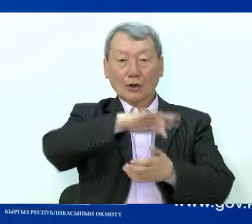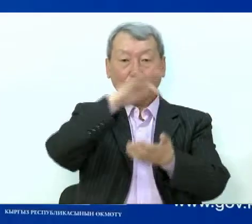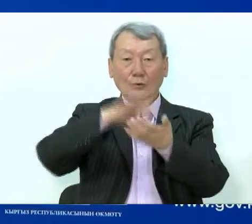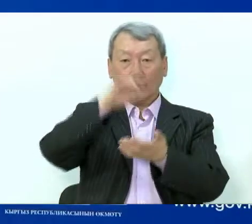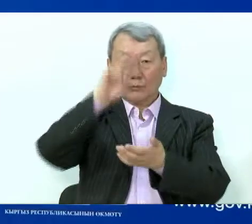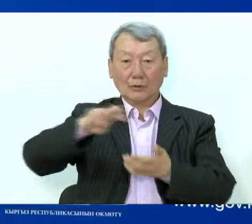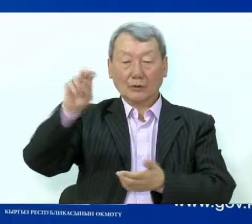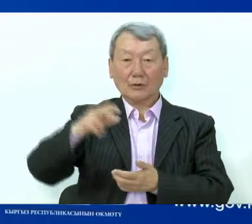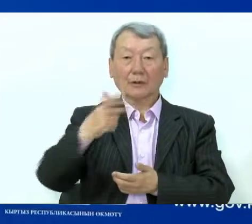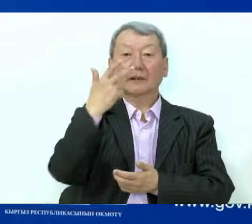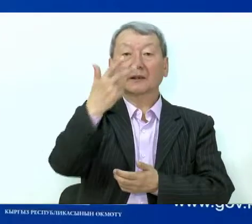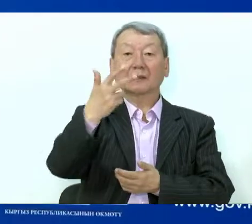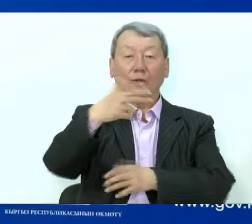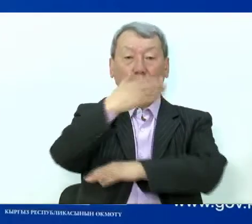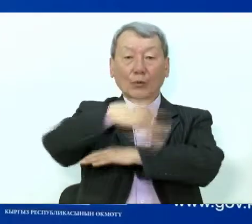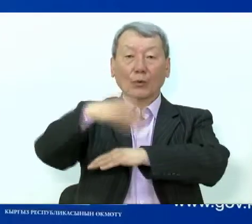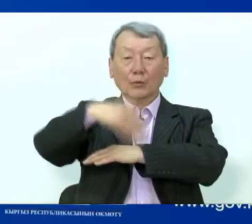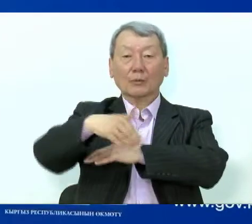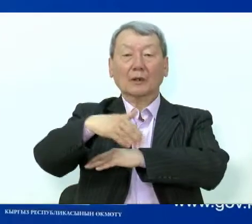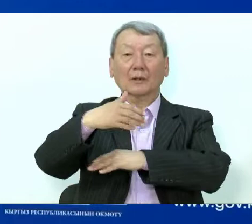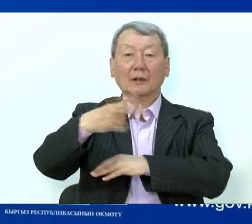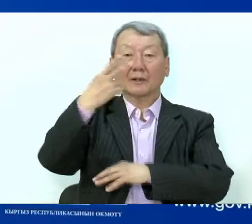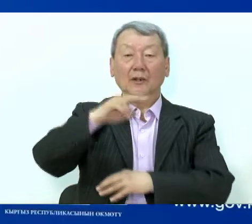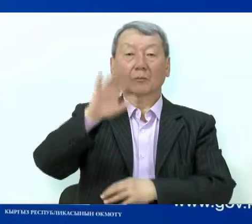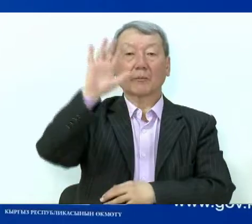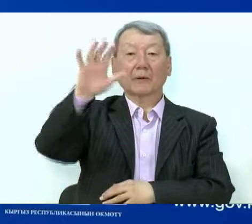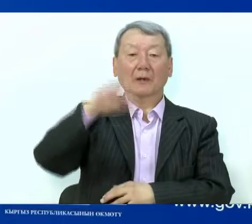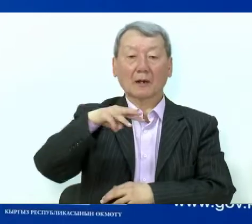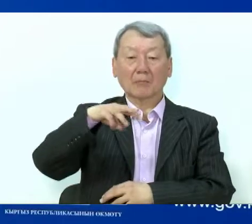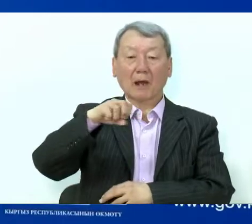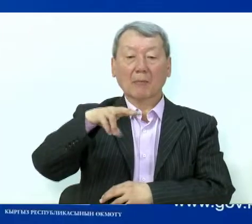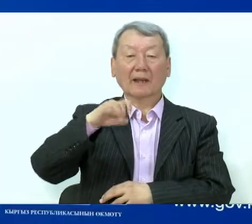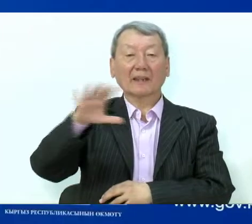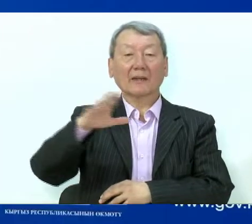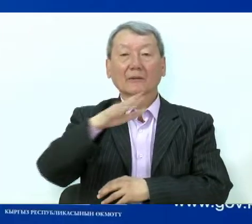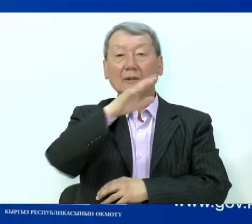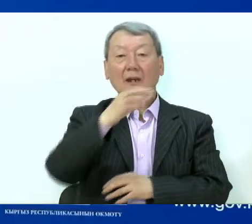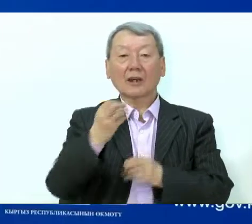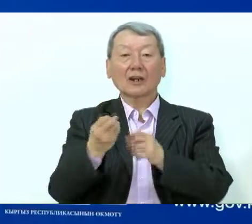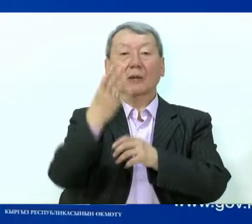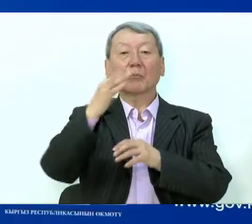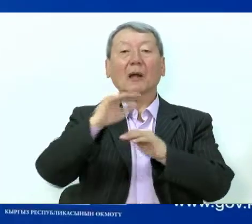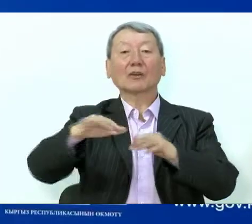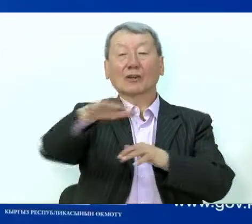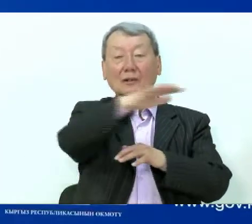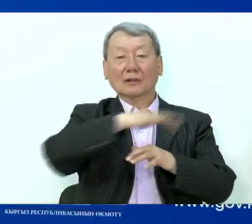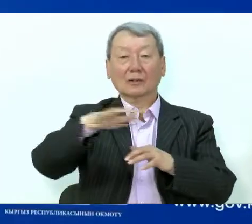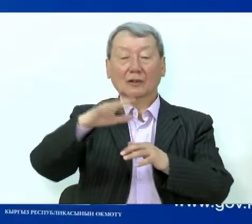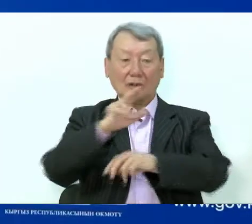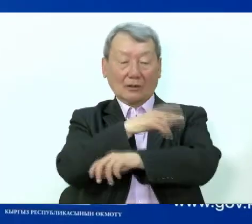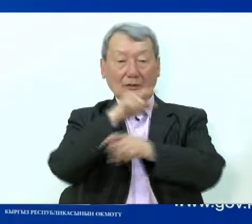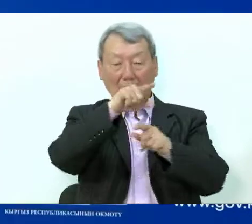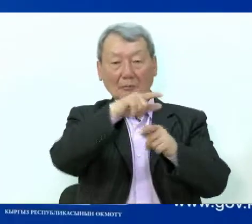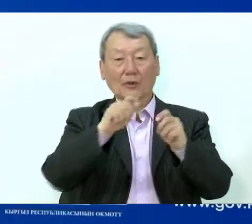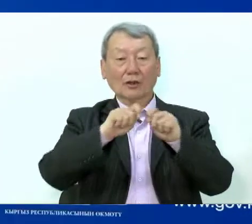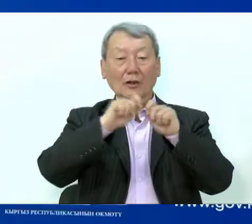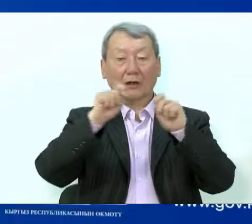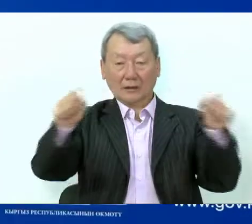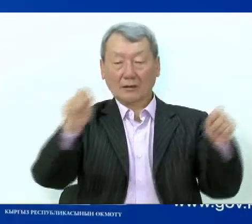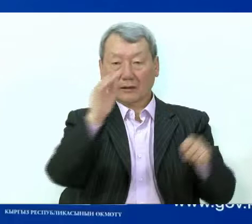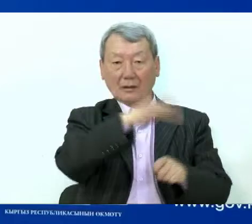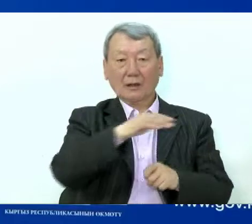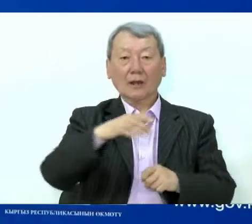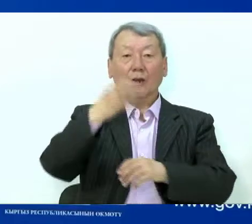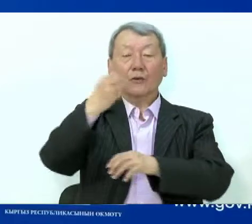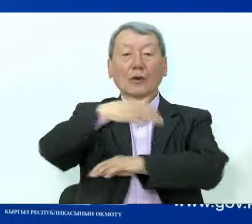шаарынын 3-чү линия көчөсү номер 25 Мамакеев атындагы улуттук хирургия борборунда обсервация түзүлгөн.